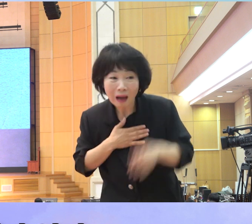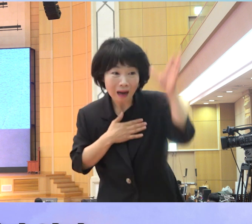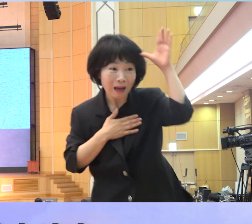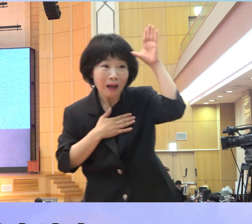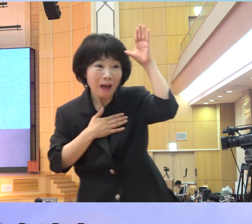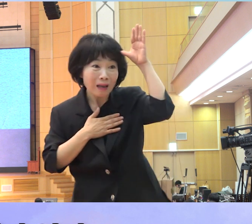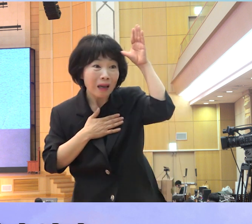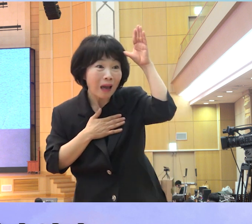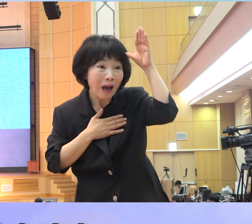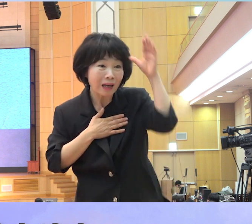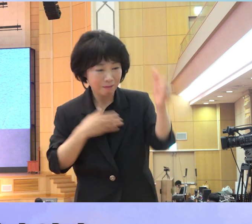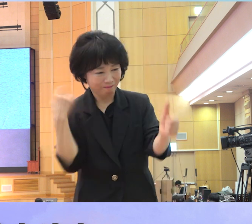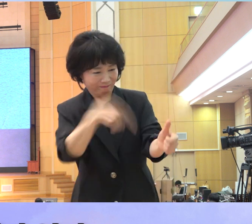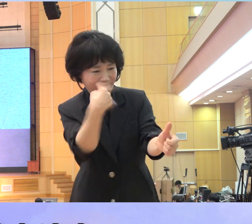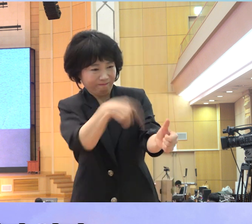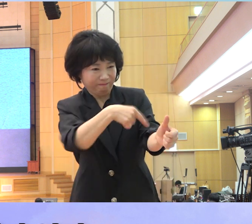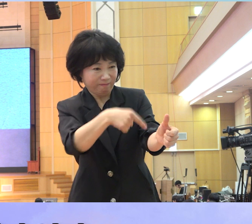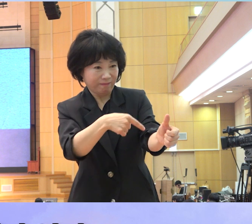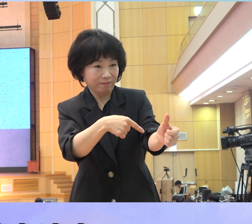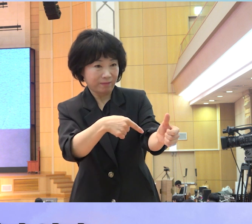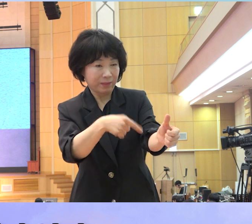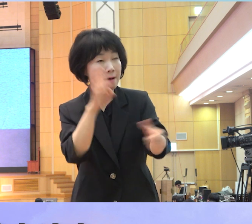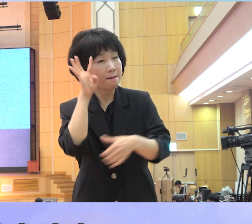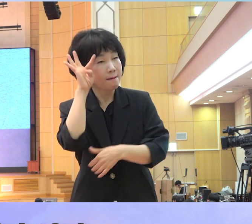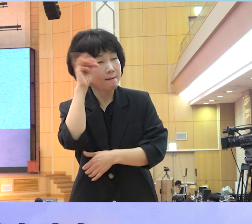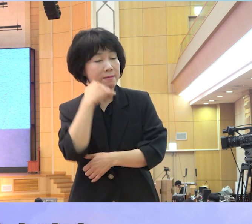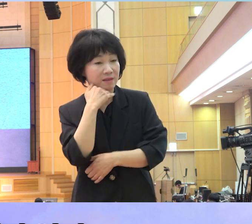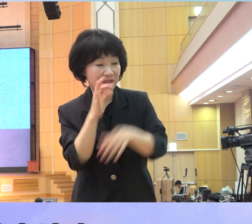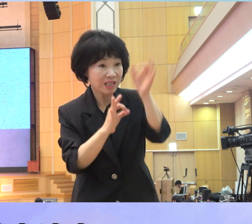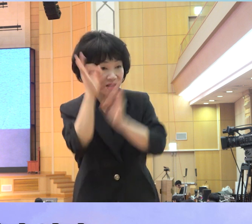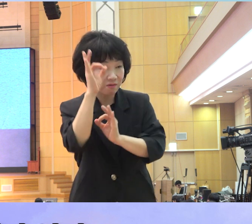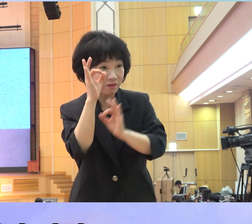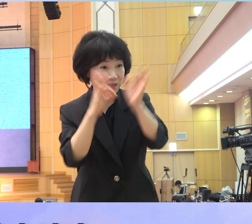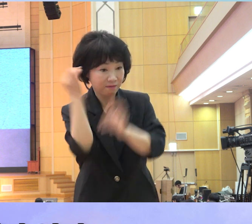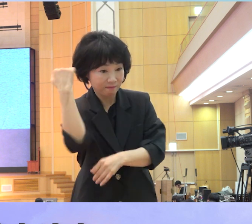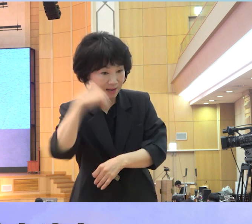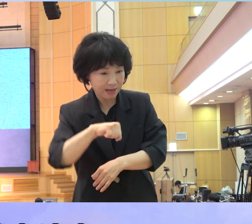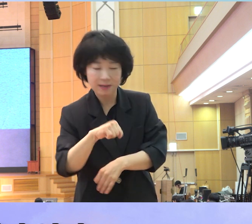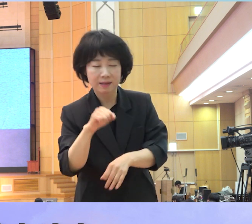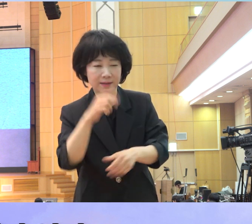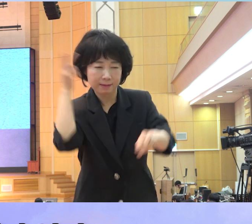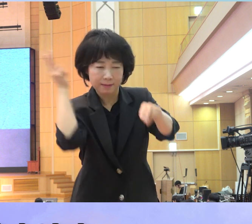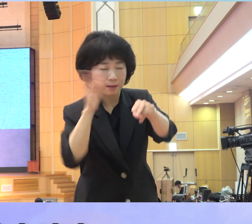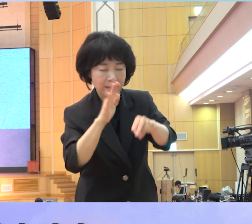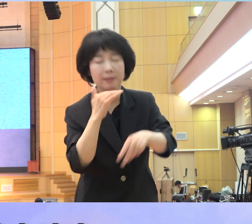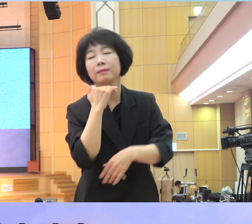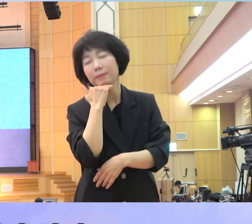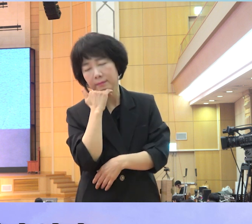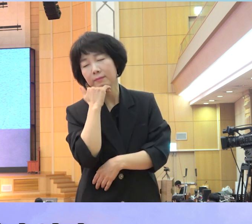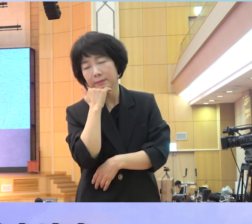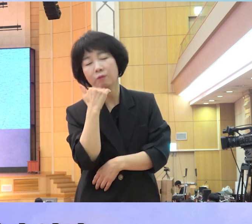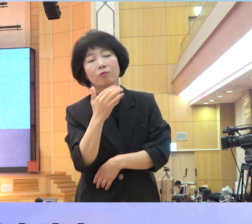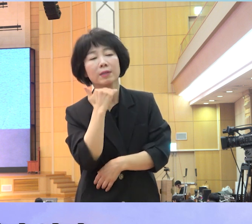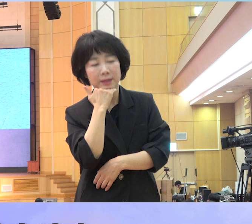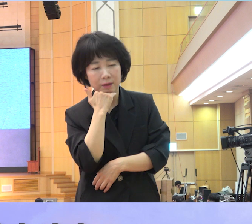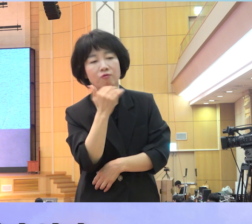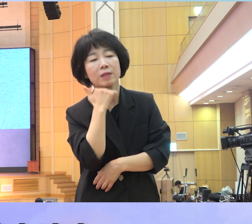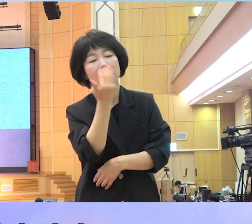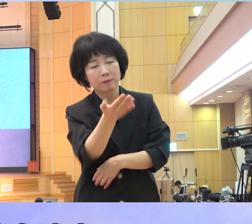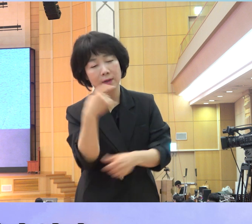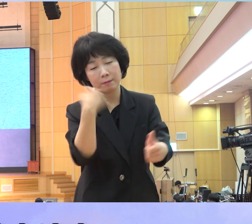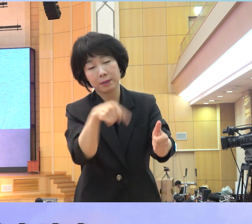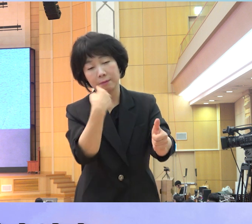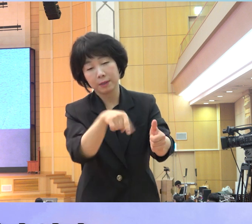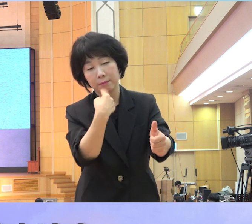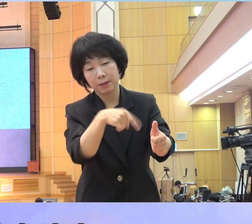한 거 아닙니다. 몇 번이고 기다려주고, 실수해도 또 기다려주고, 또 훈련시키고, 또 훈련시키고,